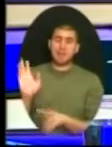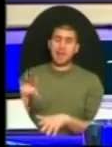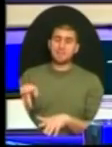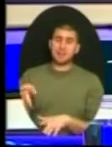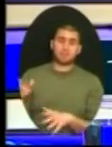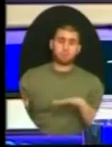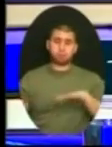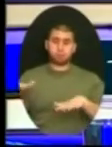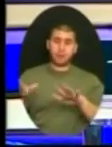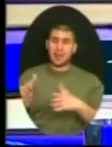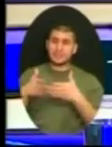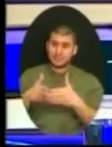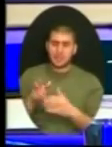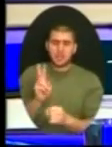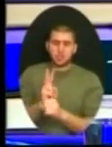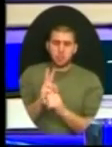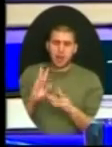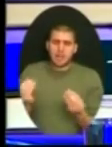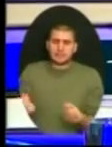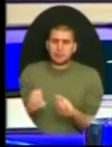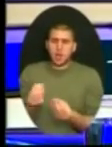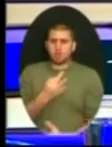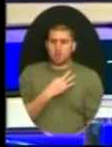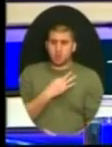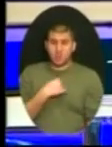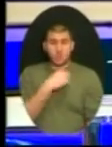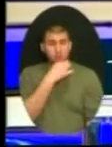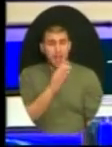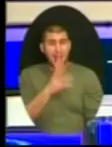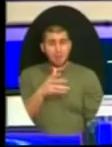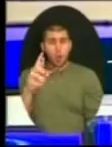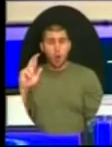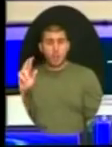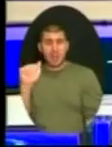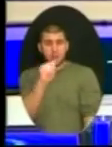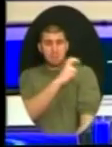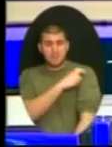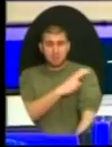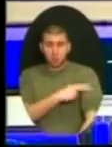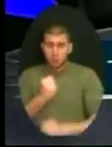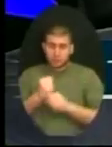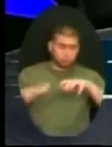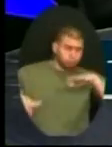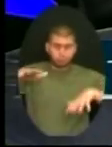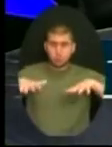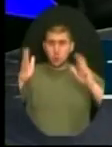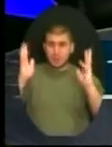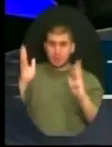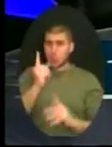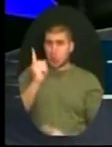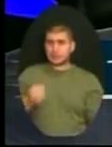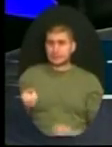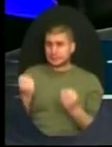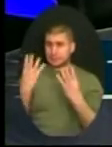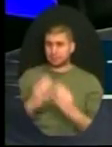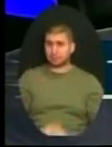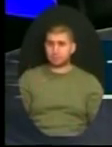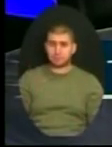עצמה, ושומרים טוב טוב על הסחורה. ואני שואל אתכם, האם רוני אלשיך מזעזע את הספינה שלא לצורך? אבי, נתחיל